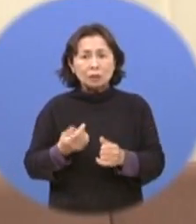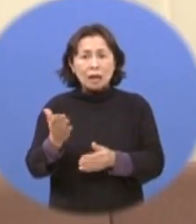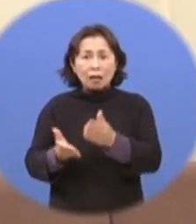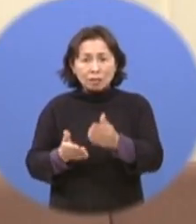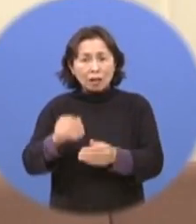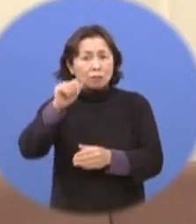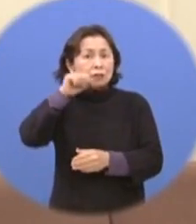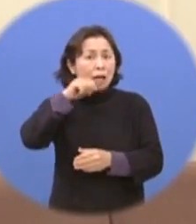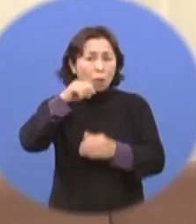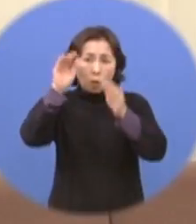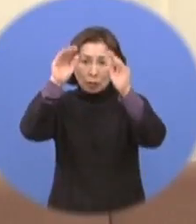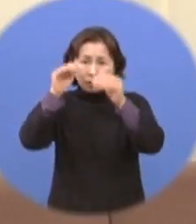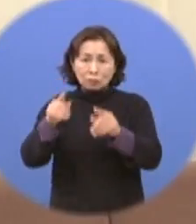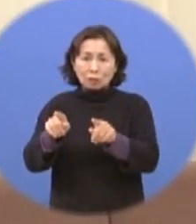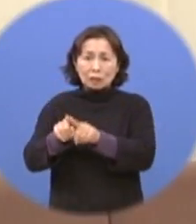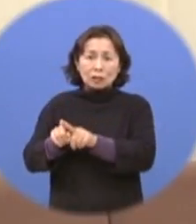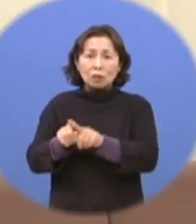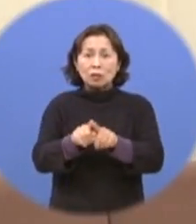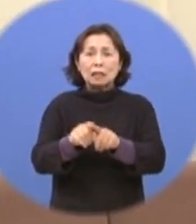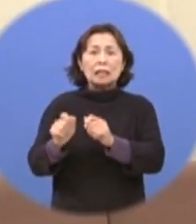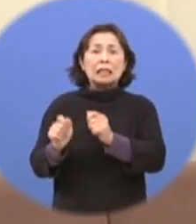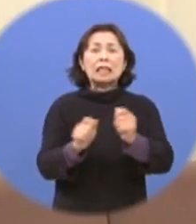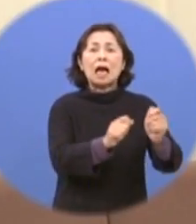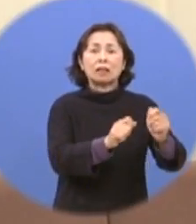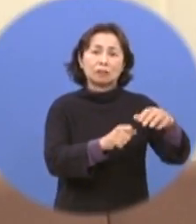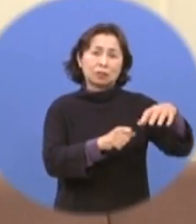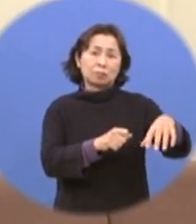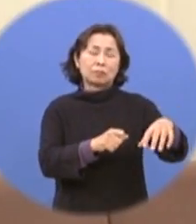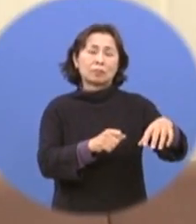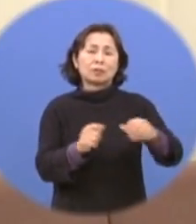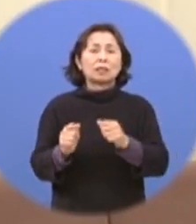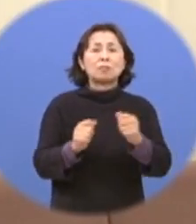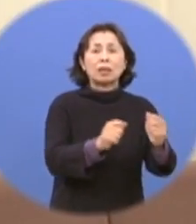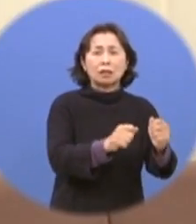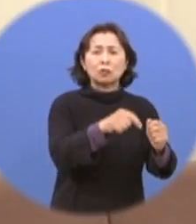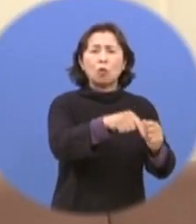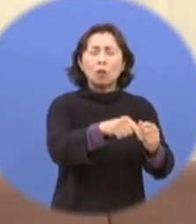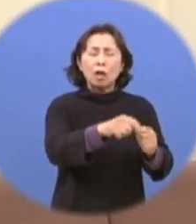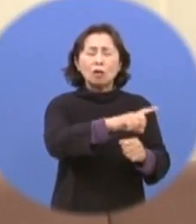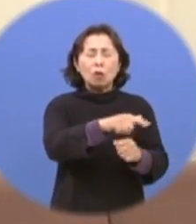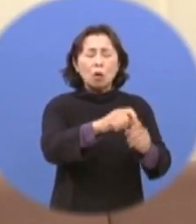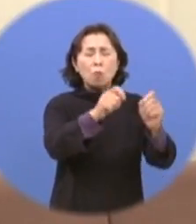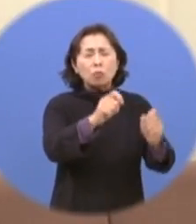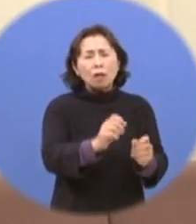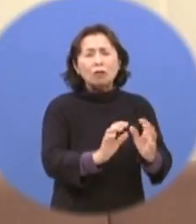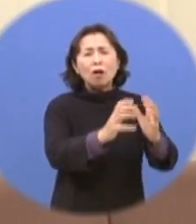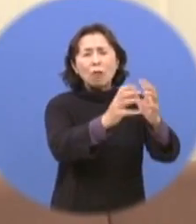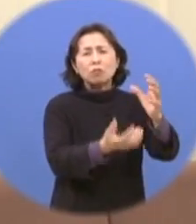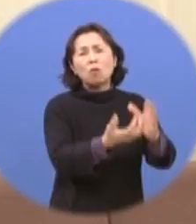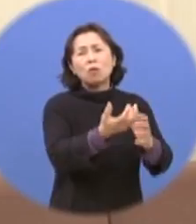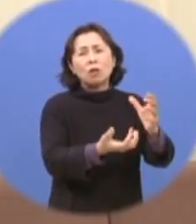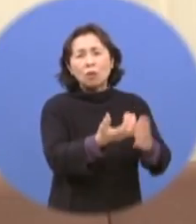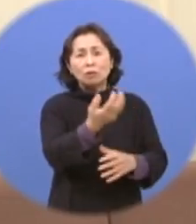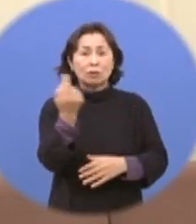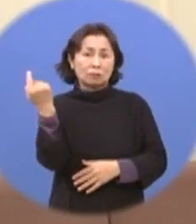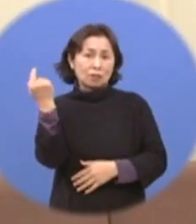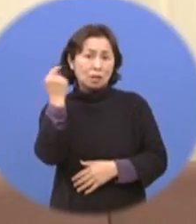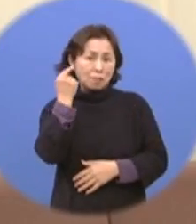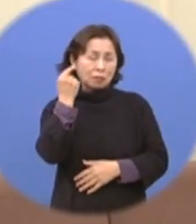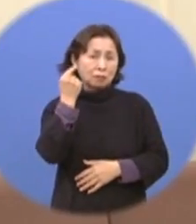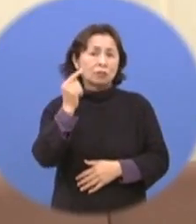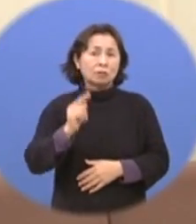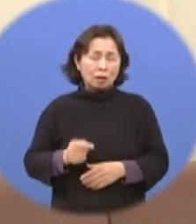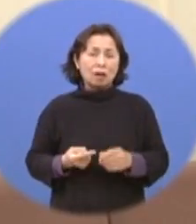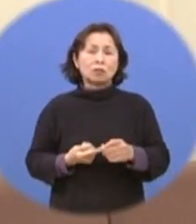その日何その先で色々な問題をトラブルが起きたと聞いておりますのでこれを